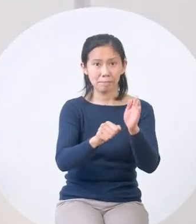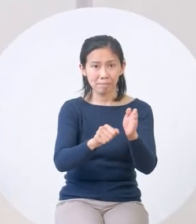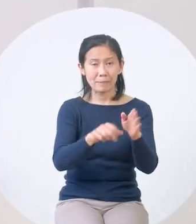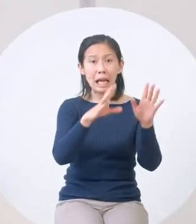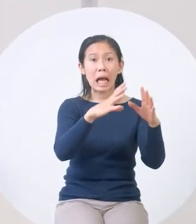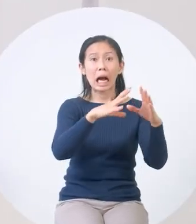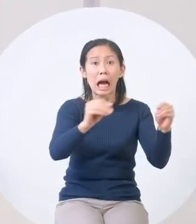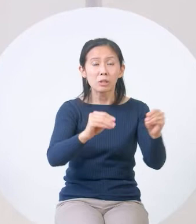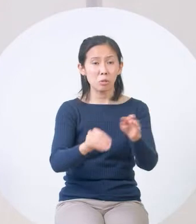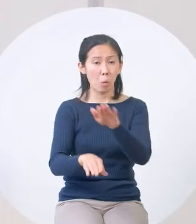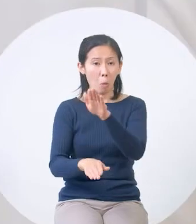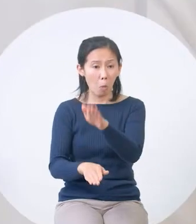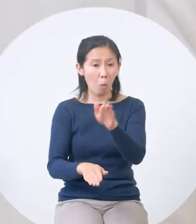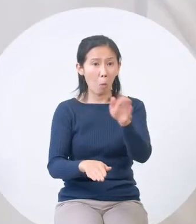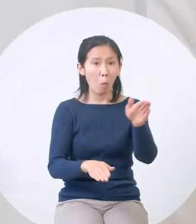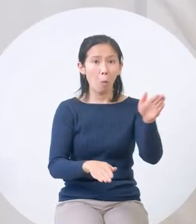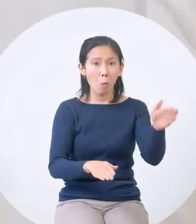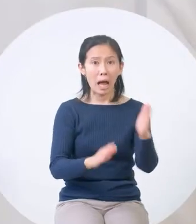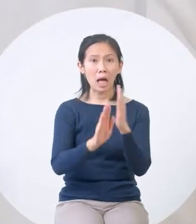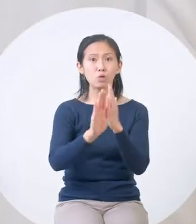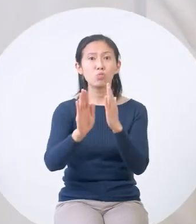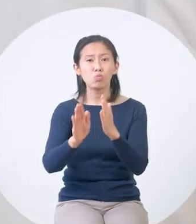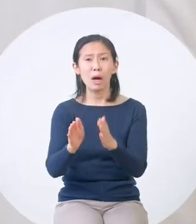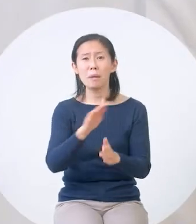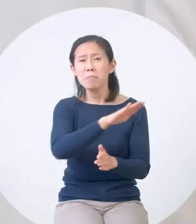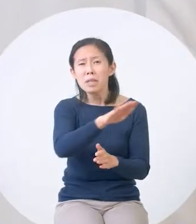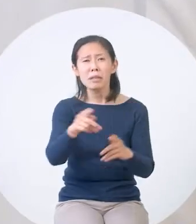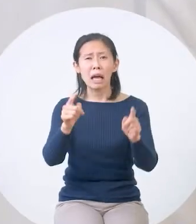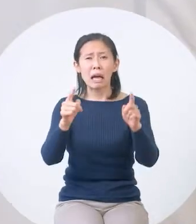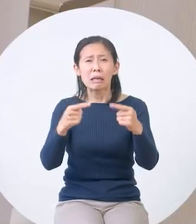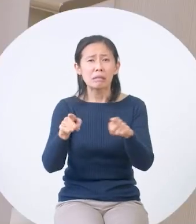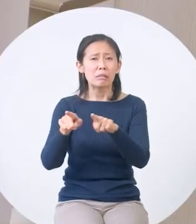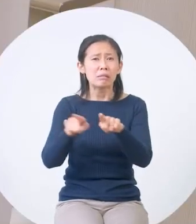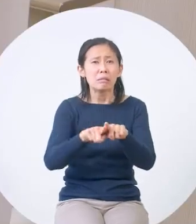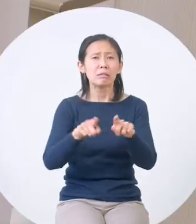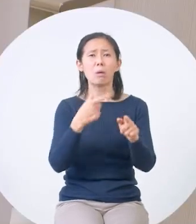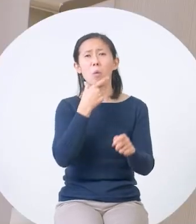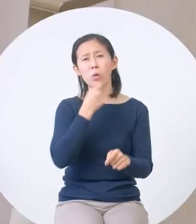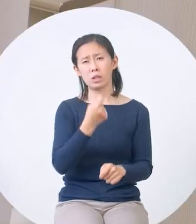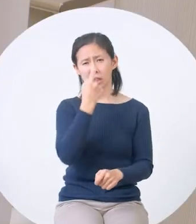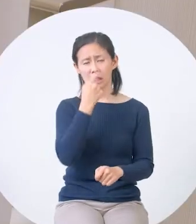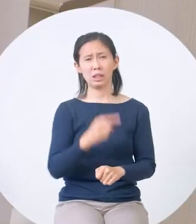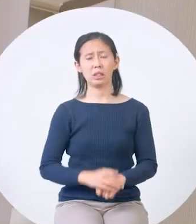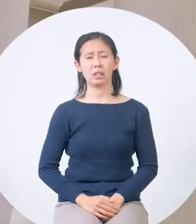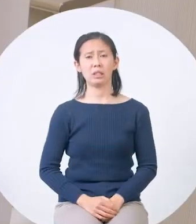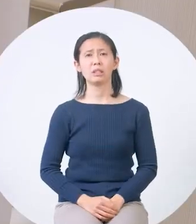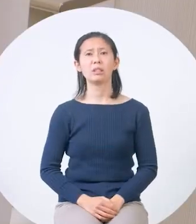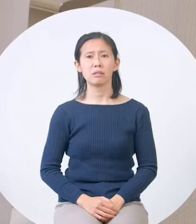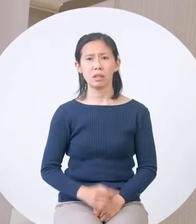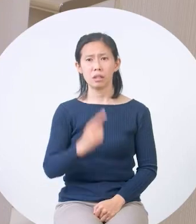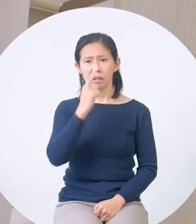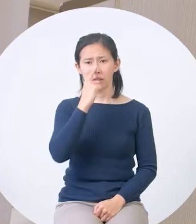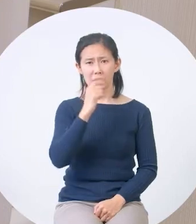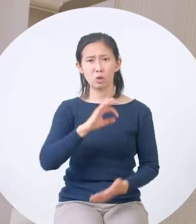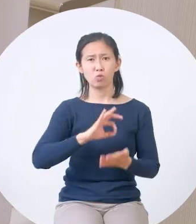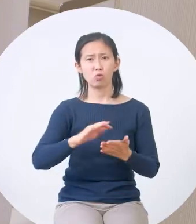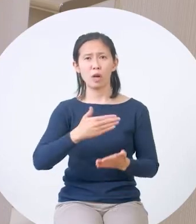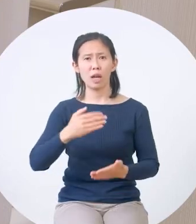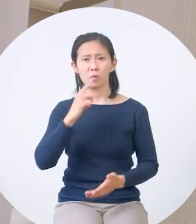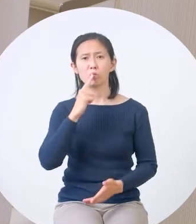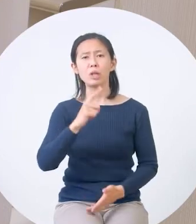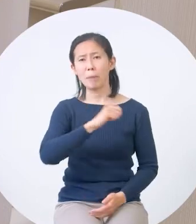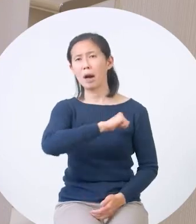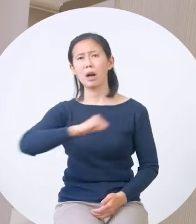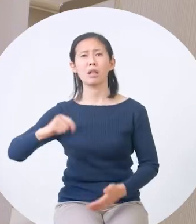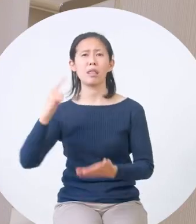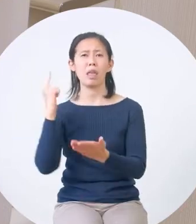燥とかって順番を統一してほしい。 私は片手しか使えないので、一